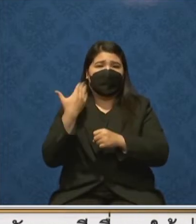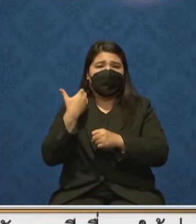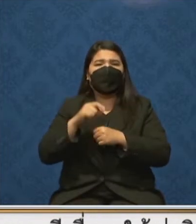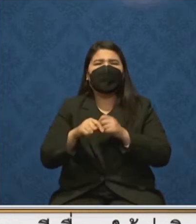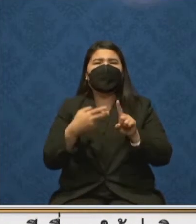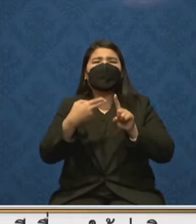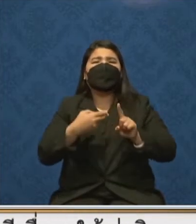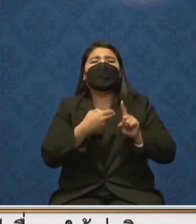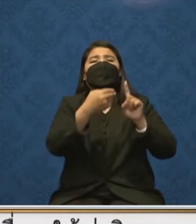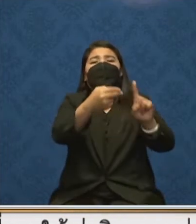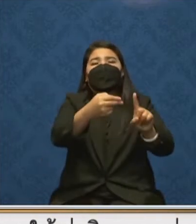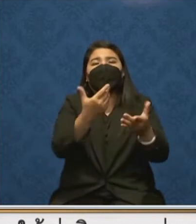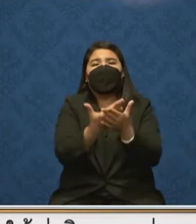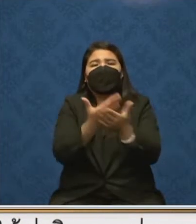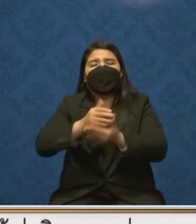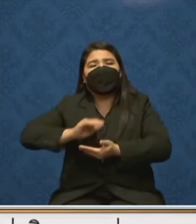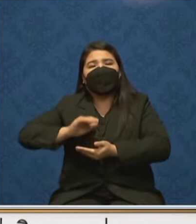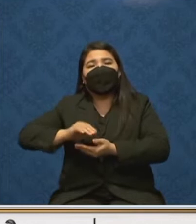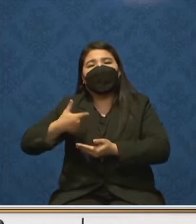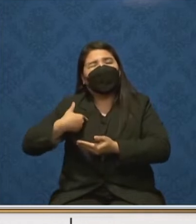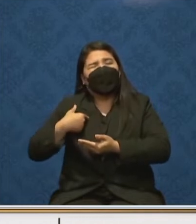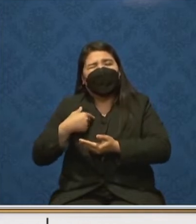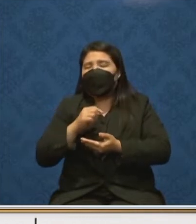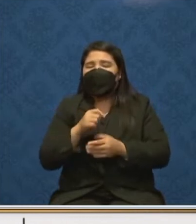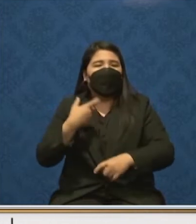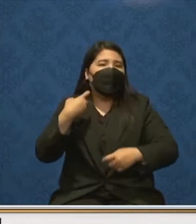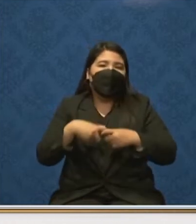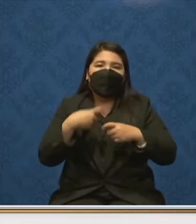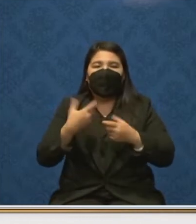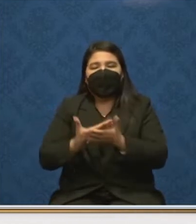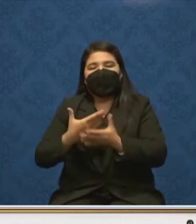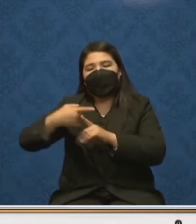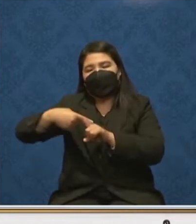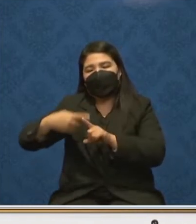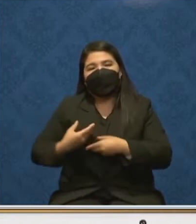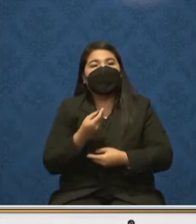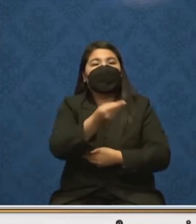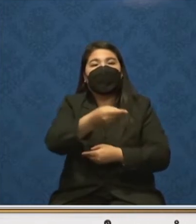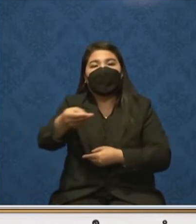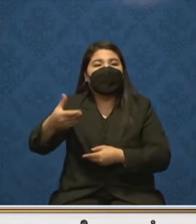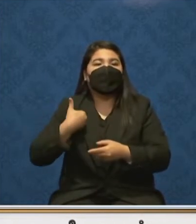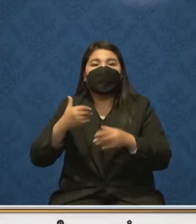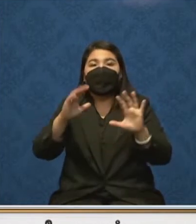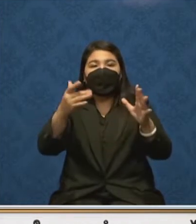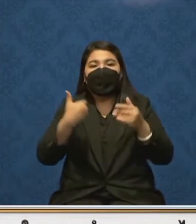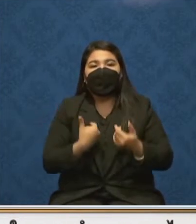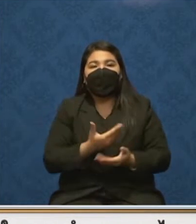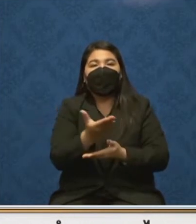ตอนี้ตใช้เงินสะสม กว้นไวลถ้าไมมเงใจรนักงานกอยู่แล้วแตวา